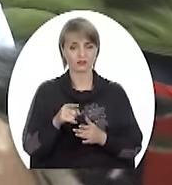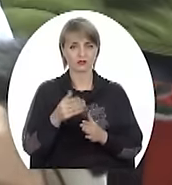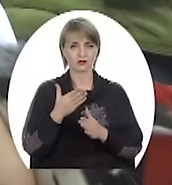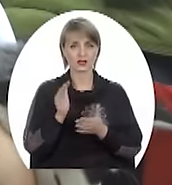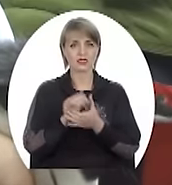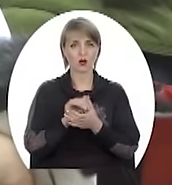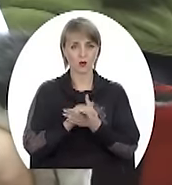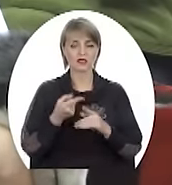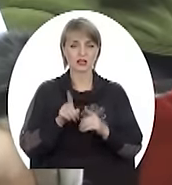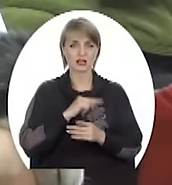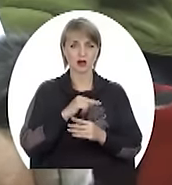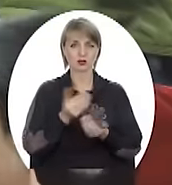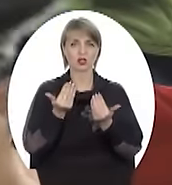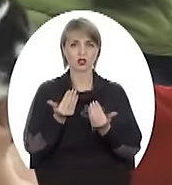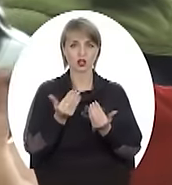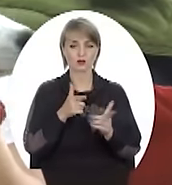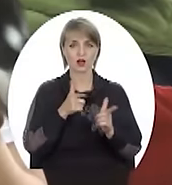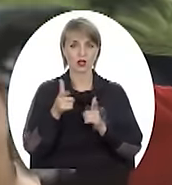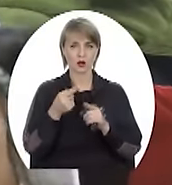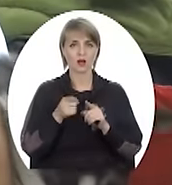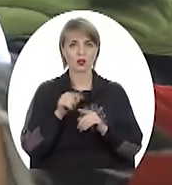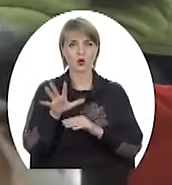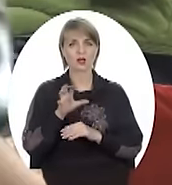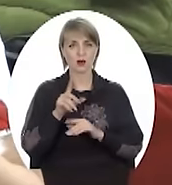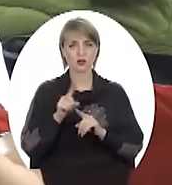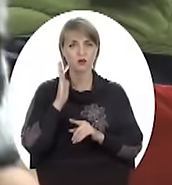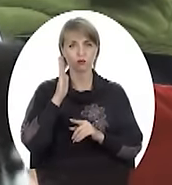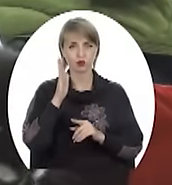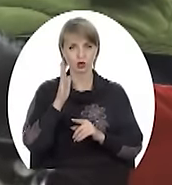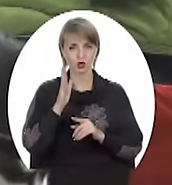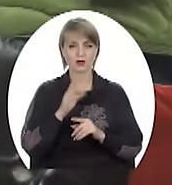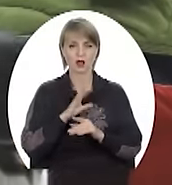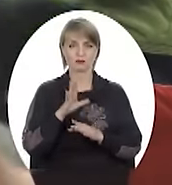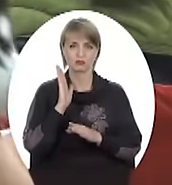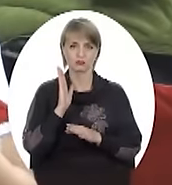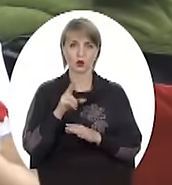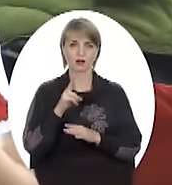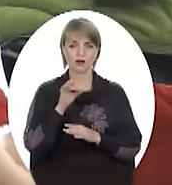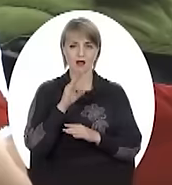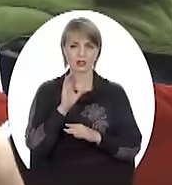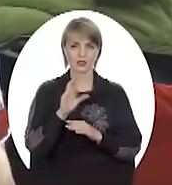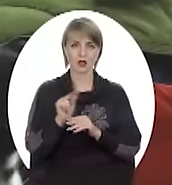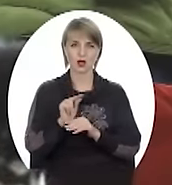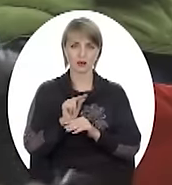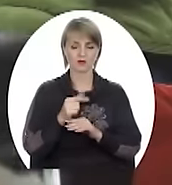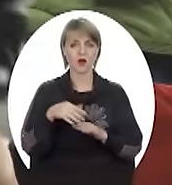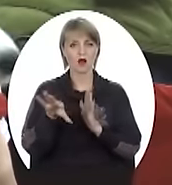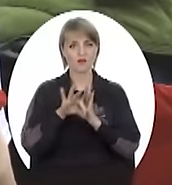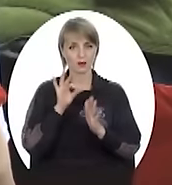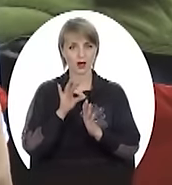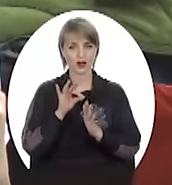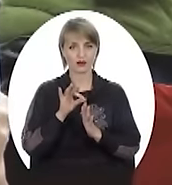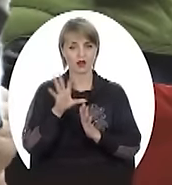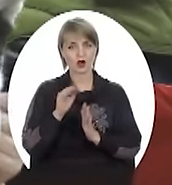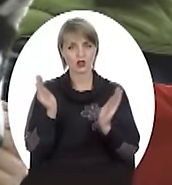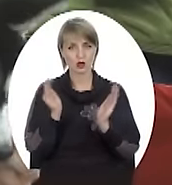сейчас мы готовим эту собаку для того, чтобы в будущем она стала канистерапевтом. То есть мы выбрали щенка, который наиболее